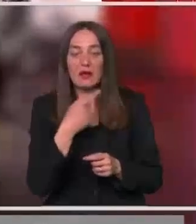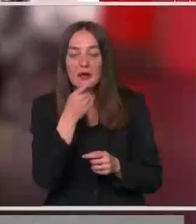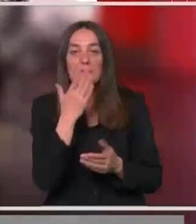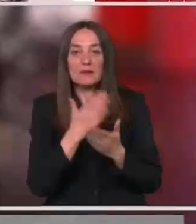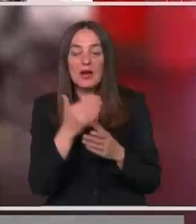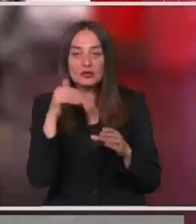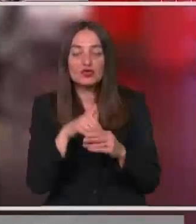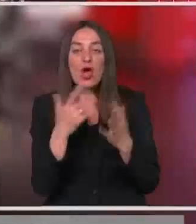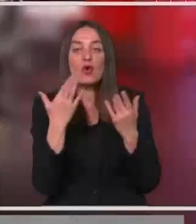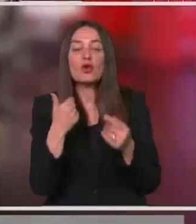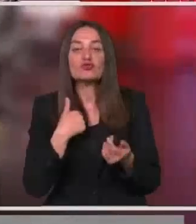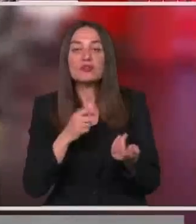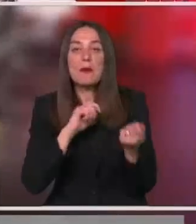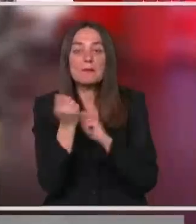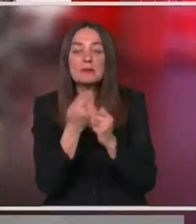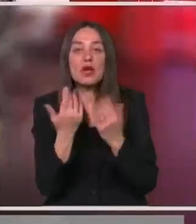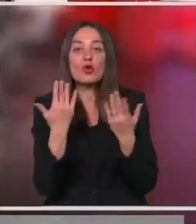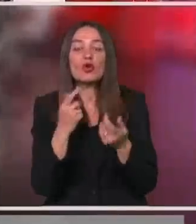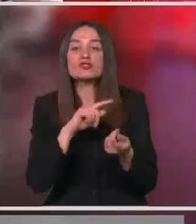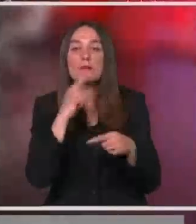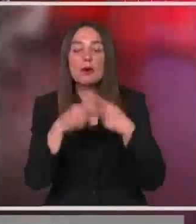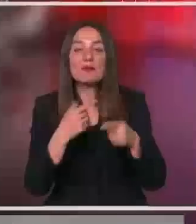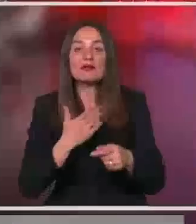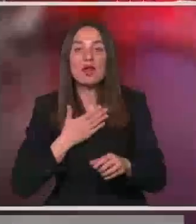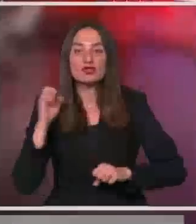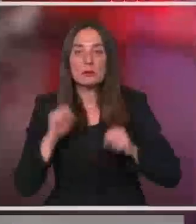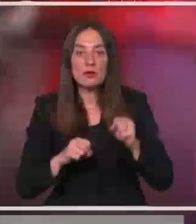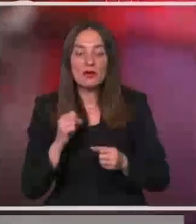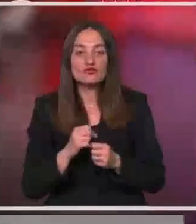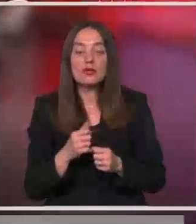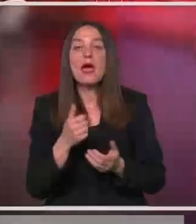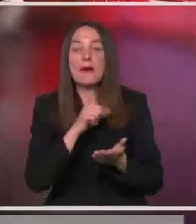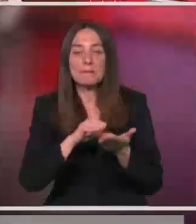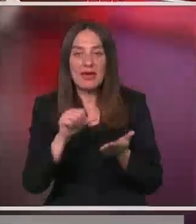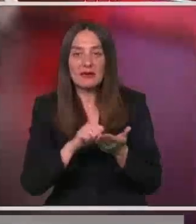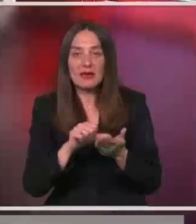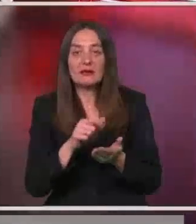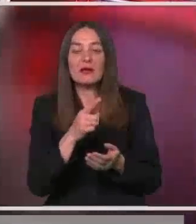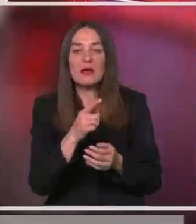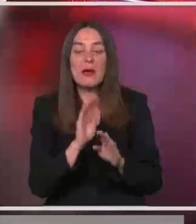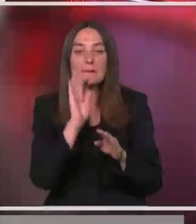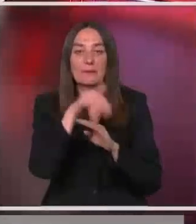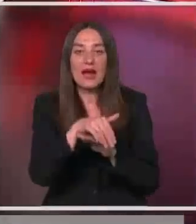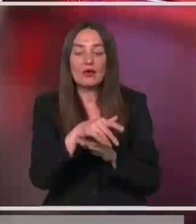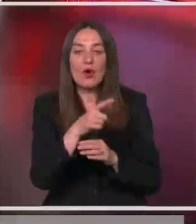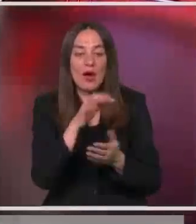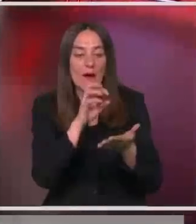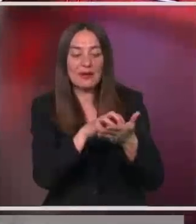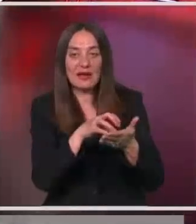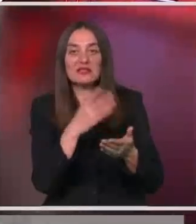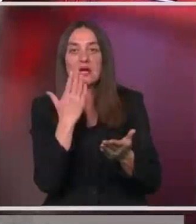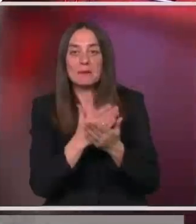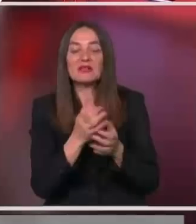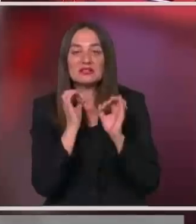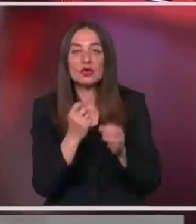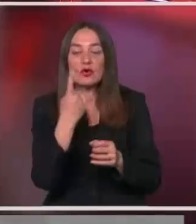bila, koliko ćemo se mi promeniti, koliko će se promeniti naše ponašanje. Banking, odnosno bankarstvo preko aplikacije će sigurno